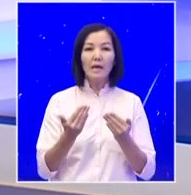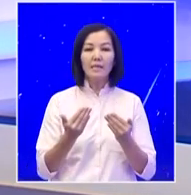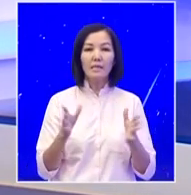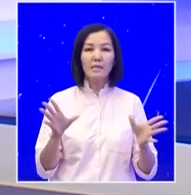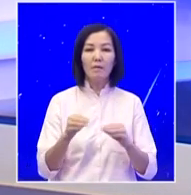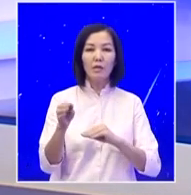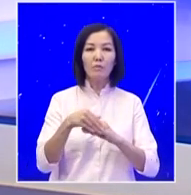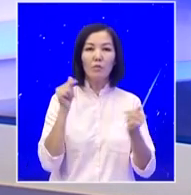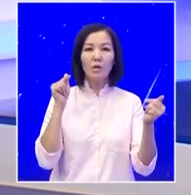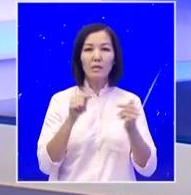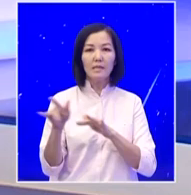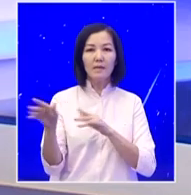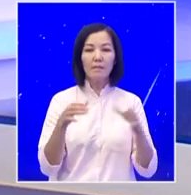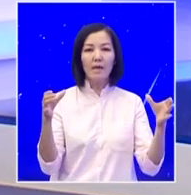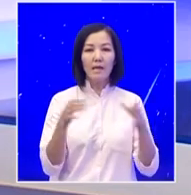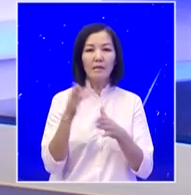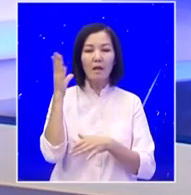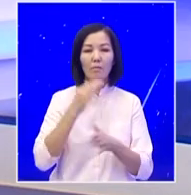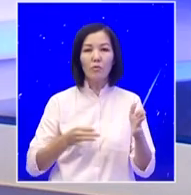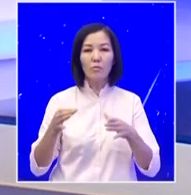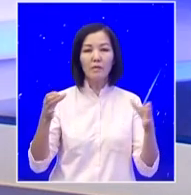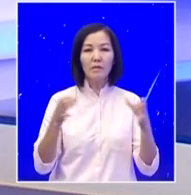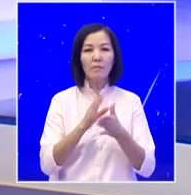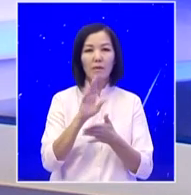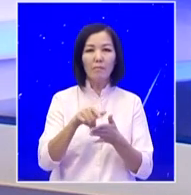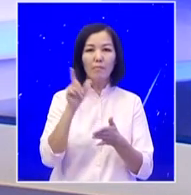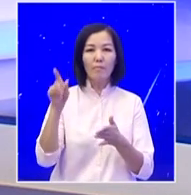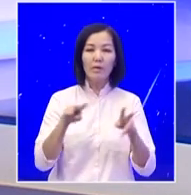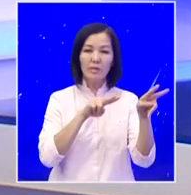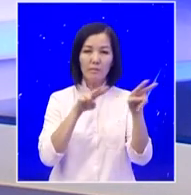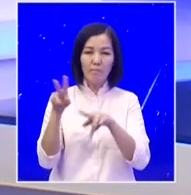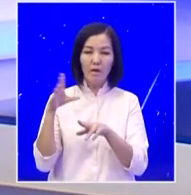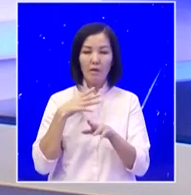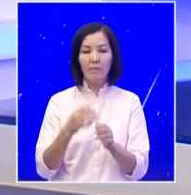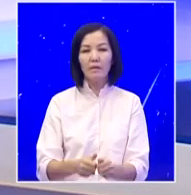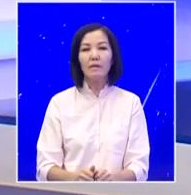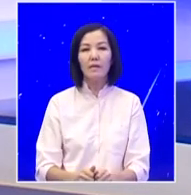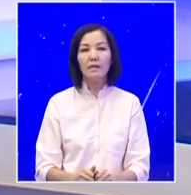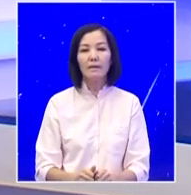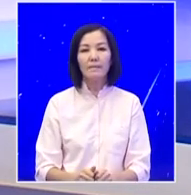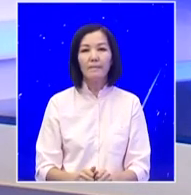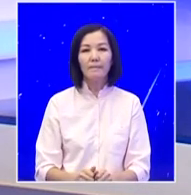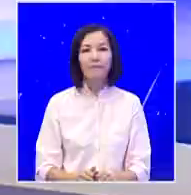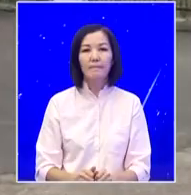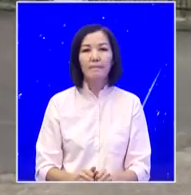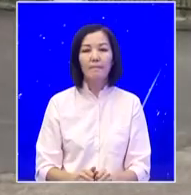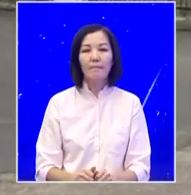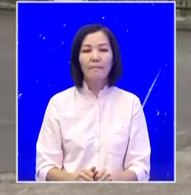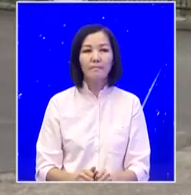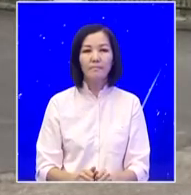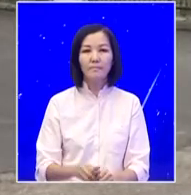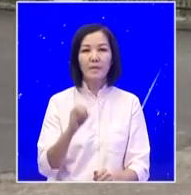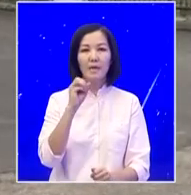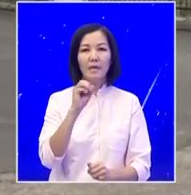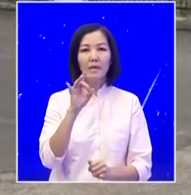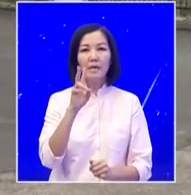сыбайлас жемқорлыққа қарсы іс-қимыл агенттігі Алматы облыстық департаментінің басшысы бақылап қайтты. Ернар